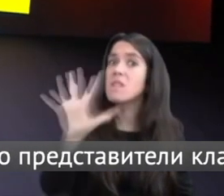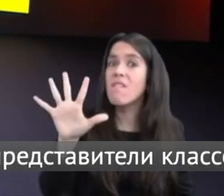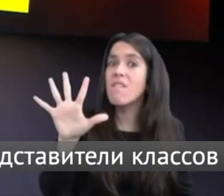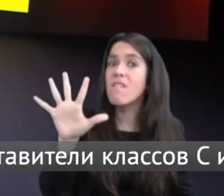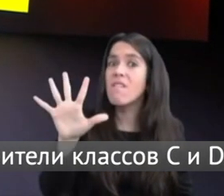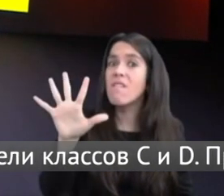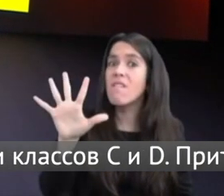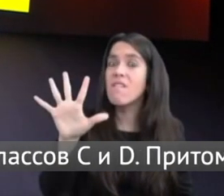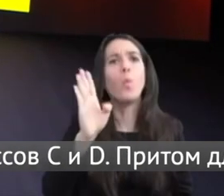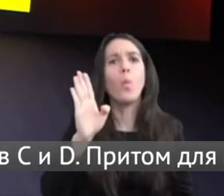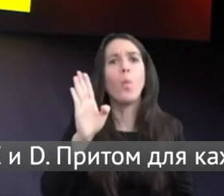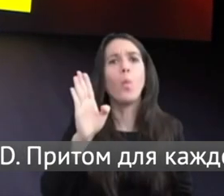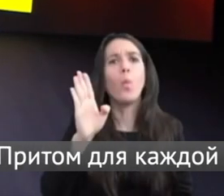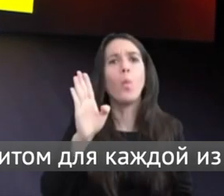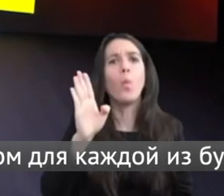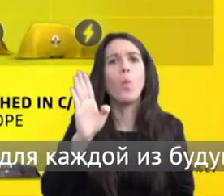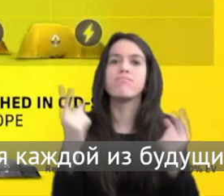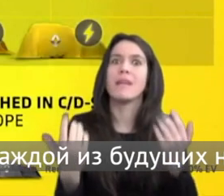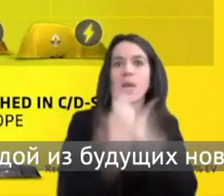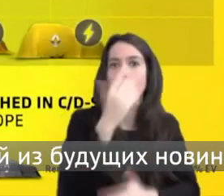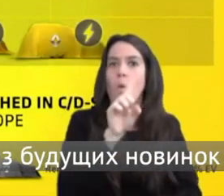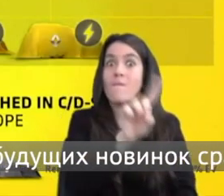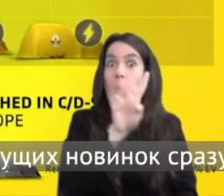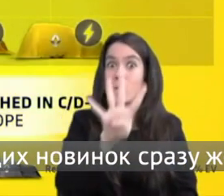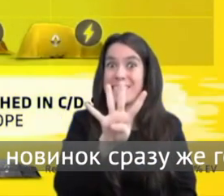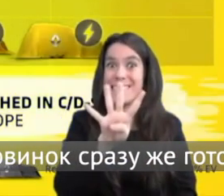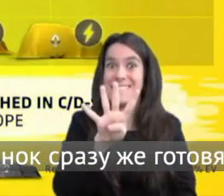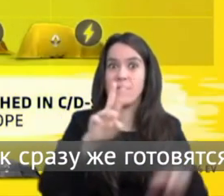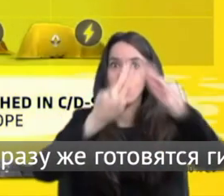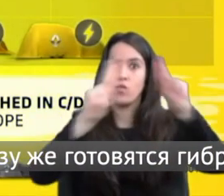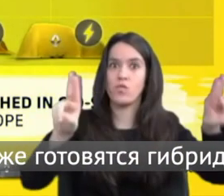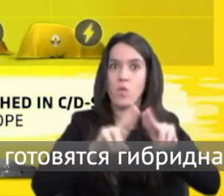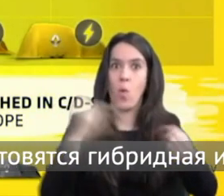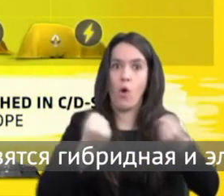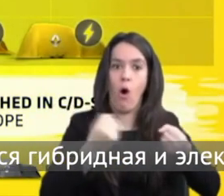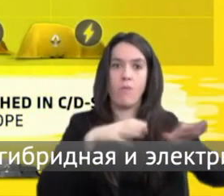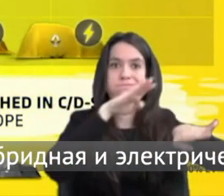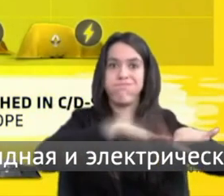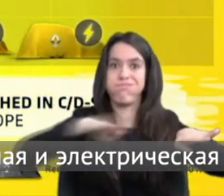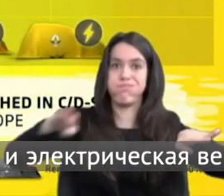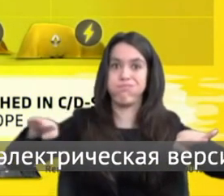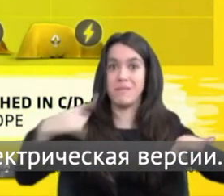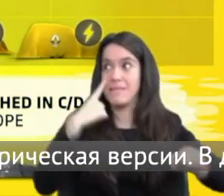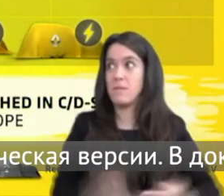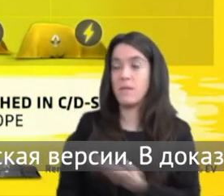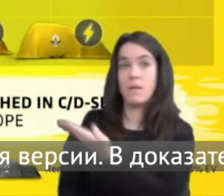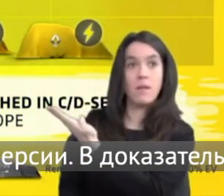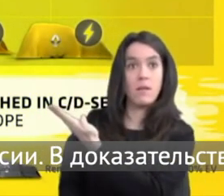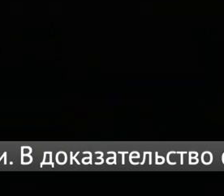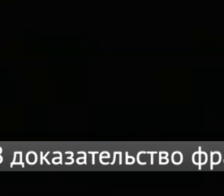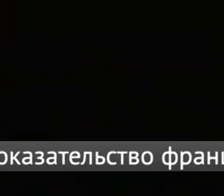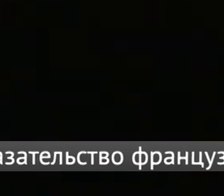– это представители классов C и D. Притом для каждой из будущих новинок сразу же готовятся гибридная и электрическая